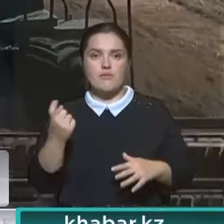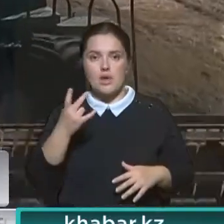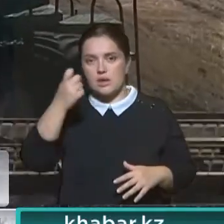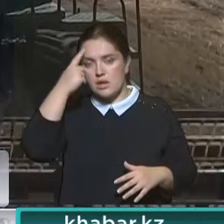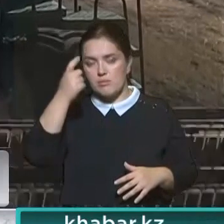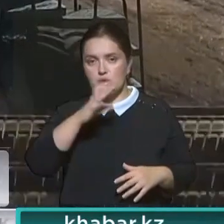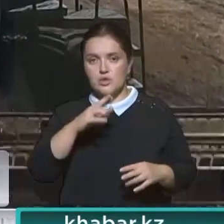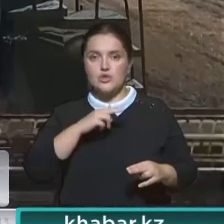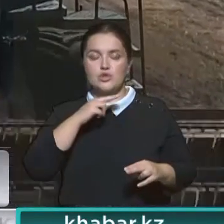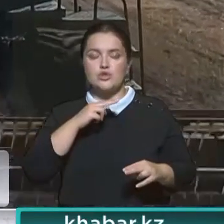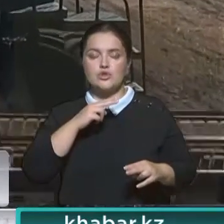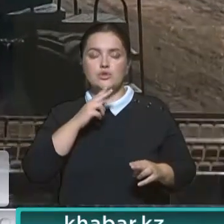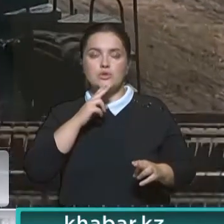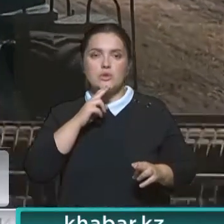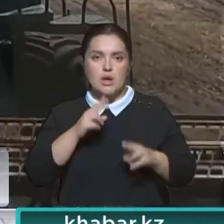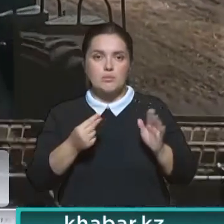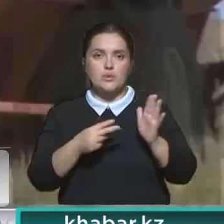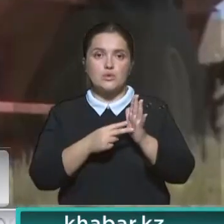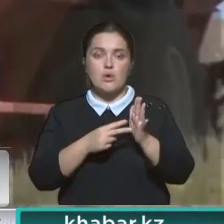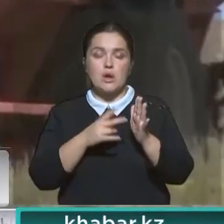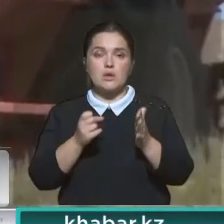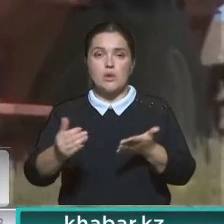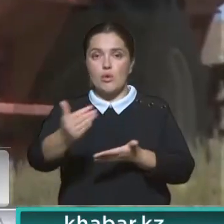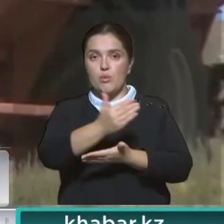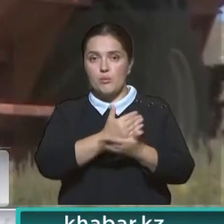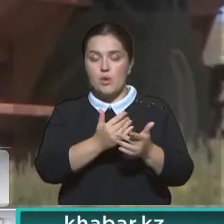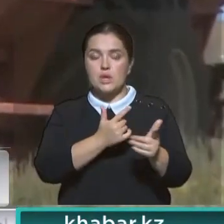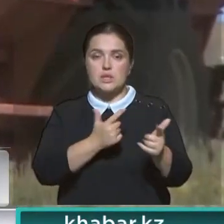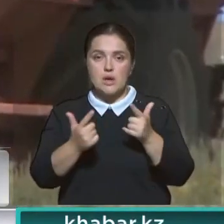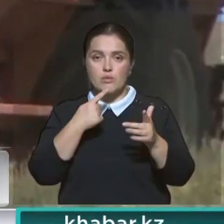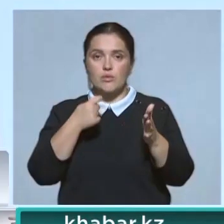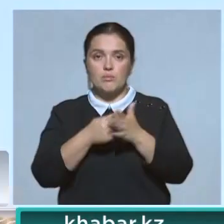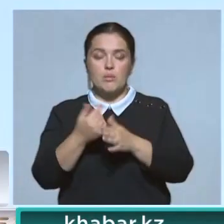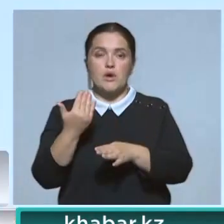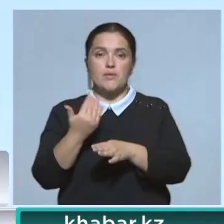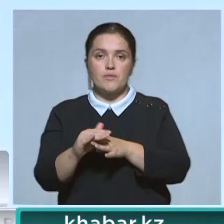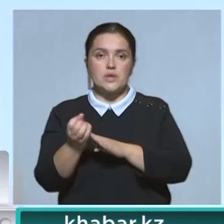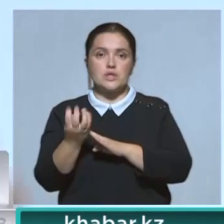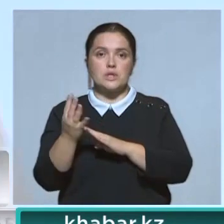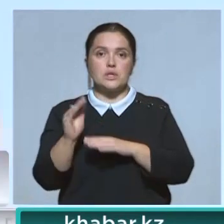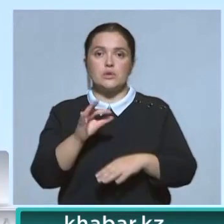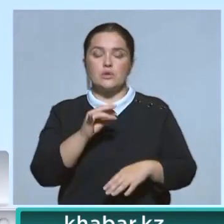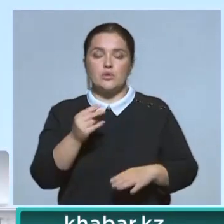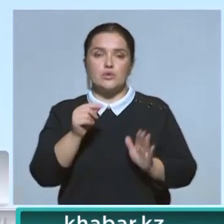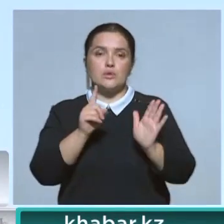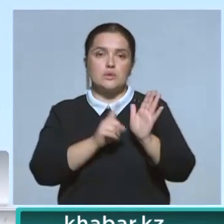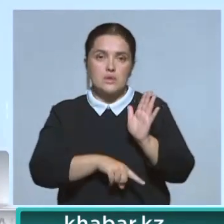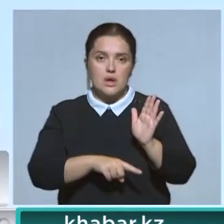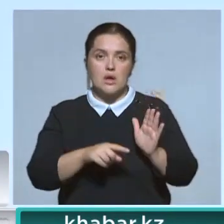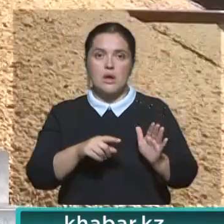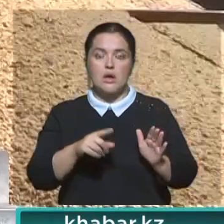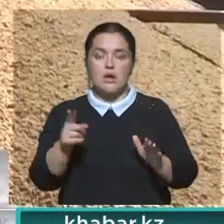поступало жалоб на стоимость дистоплива. Там говорят, что на проведение уборки и заготовку кормов выделено 14 тысяч тонн удешевленной солярки. И